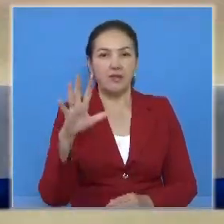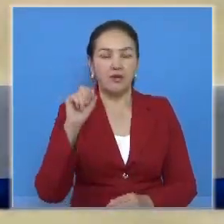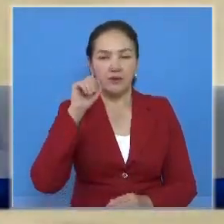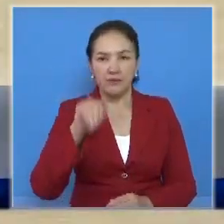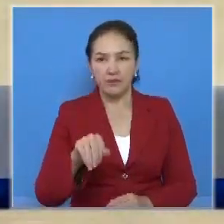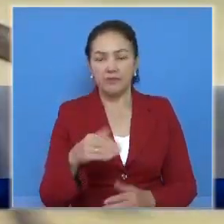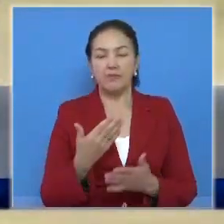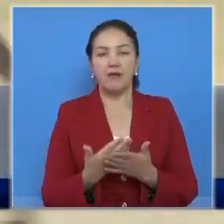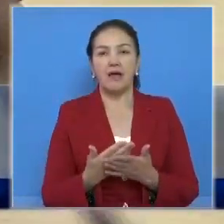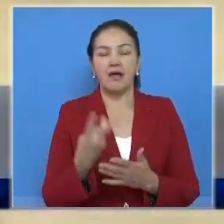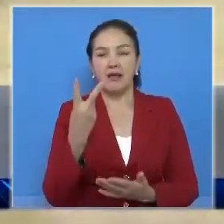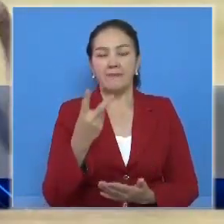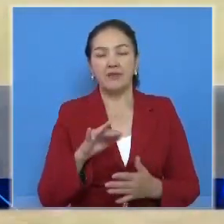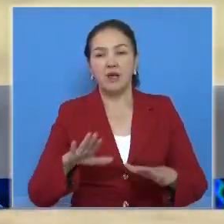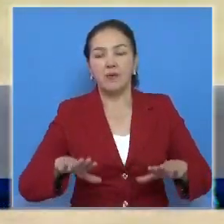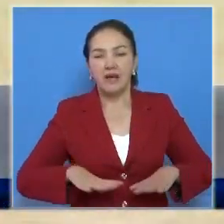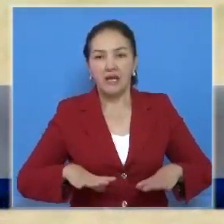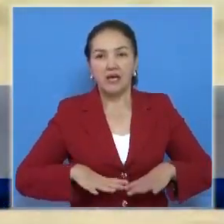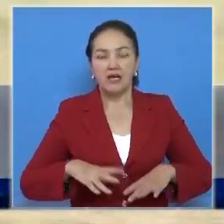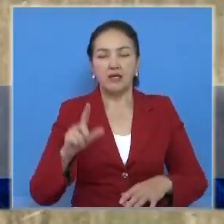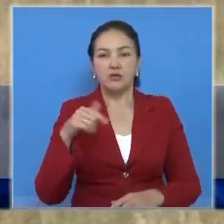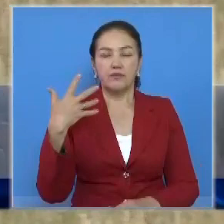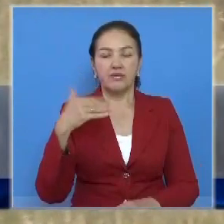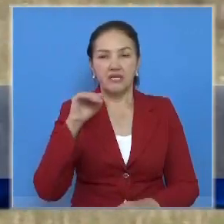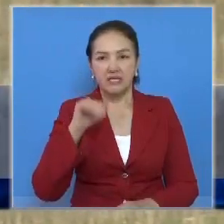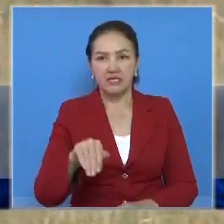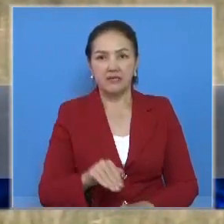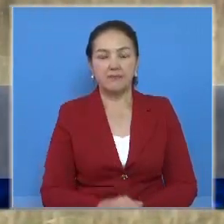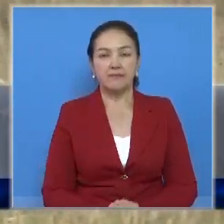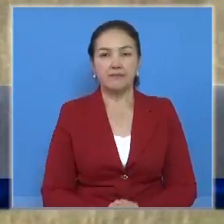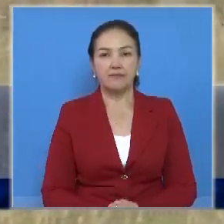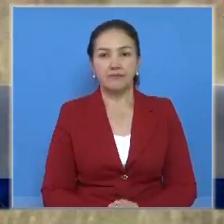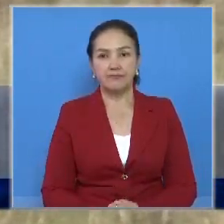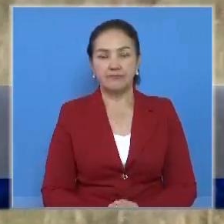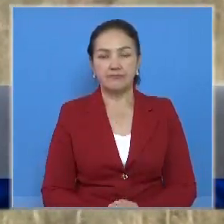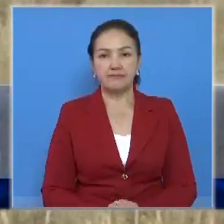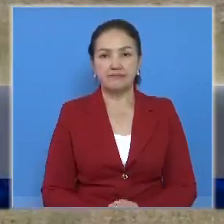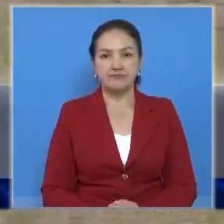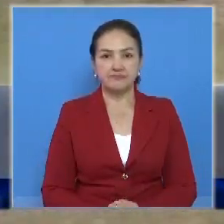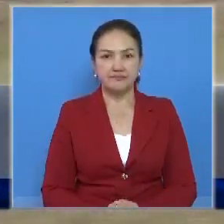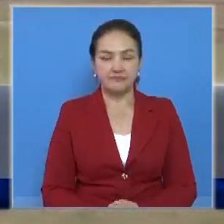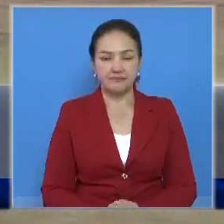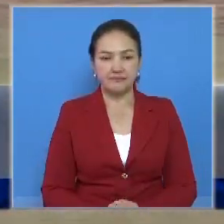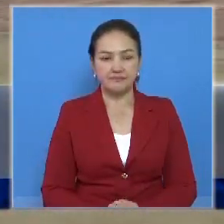500 тысяч тенге, а в тайбайге чемпион заработал 150 тысяч. Жасан Жалбаков, Самат Каликенов, телеканал Актобе.